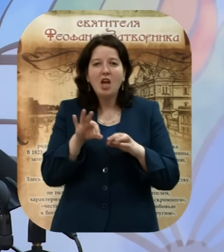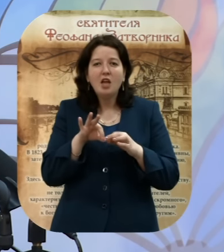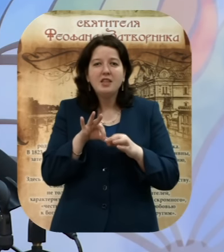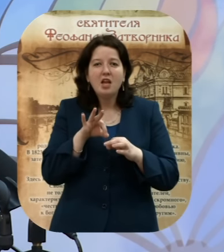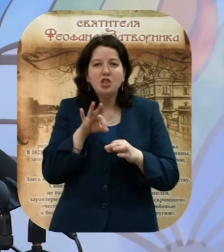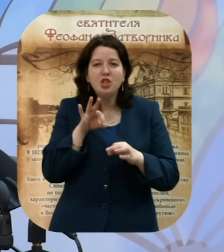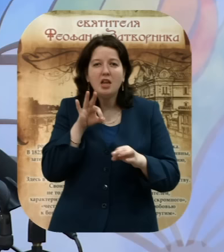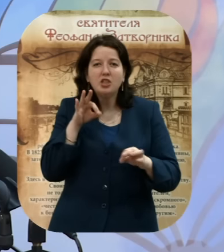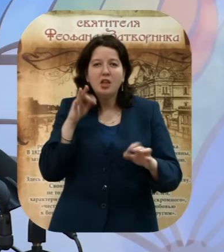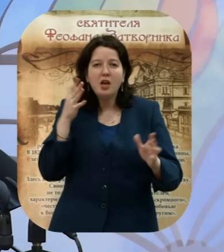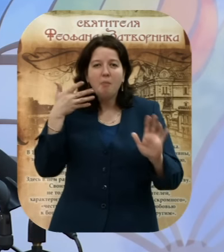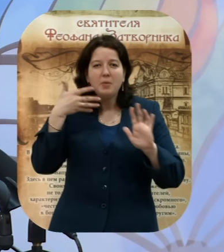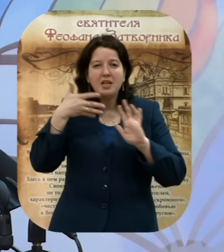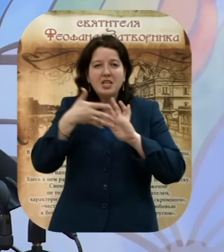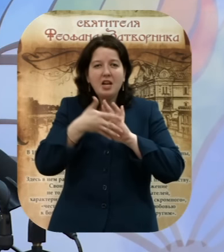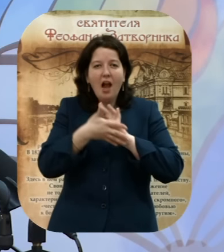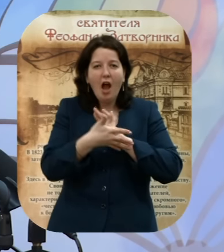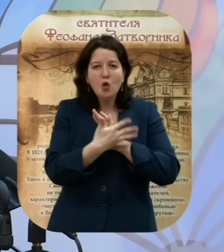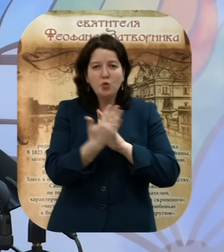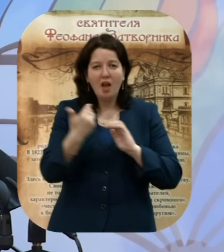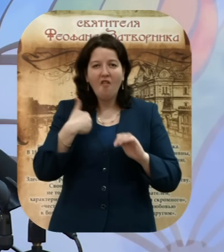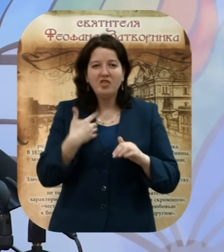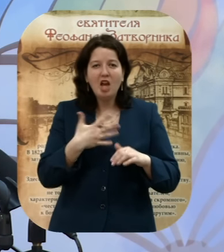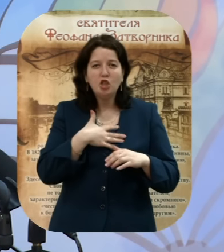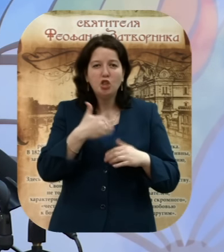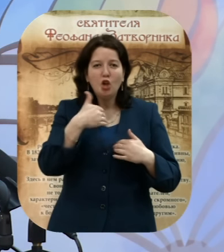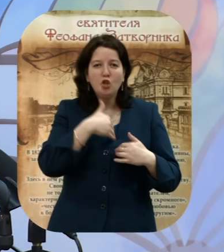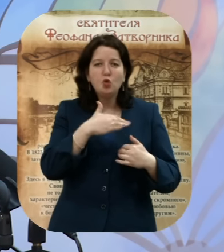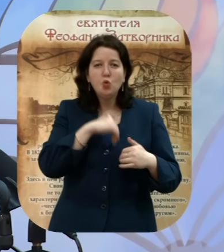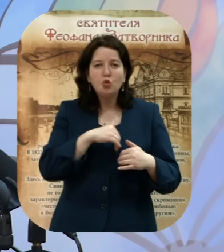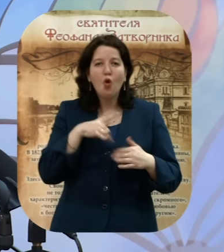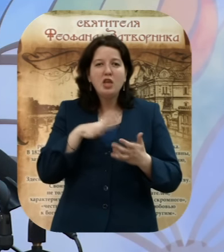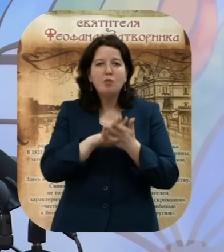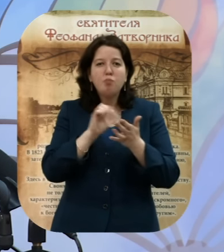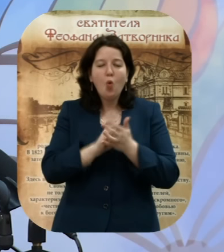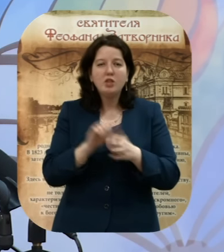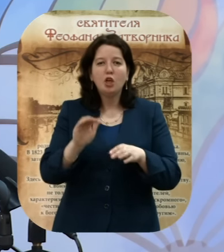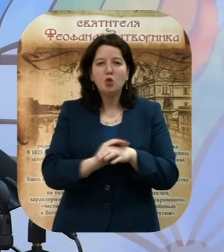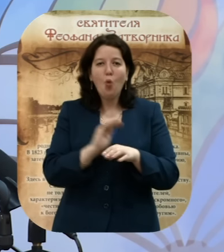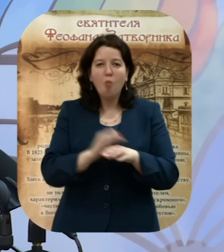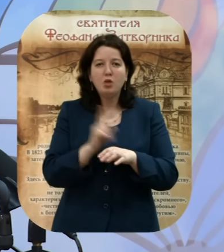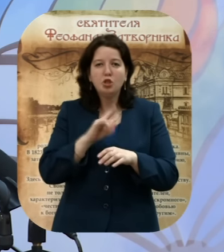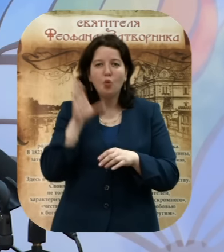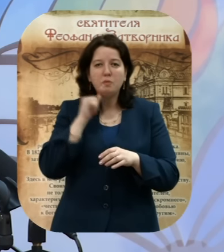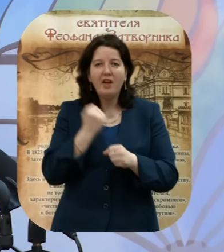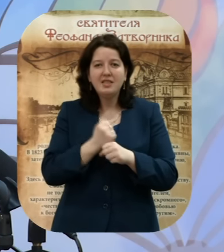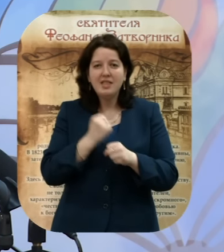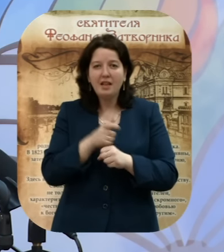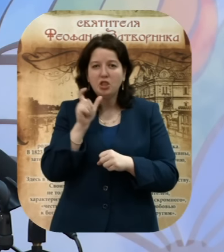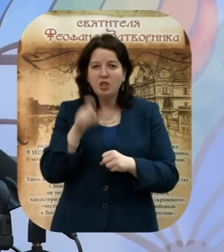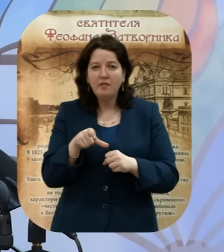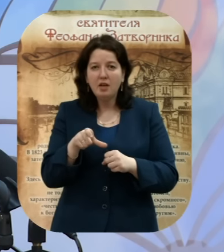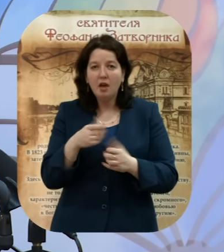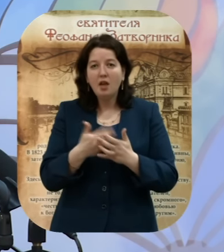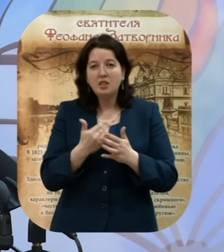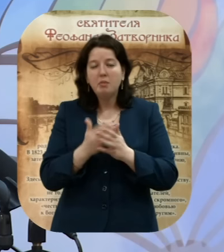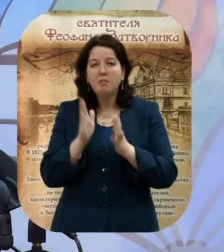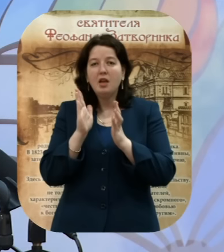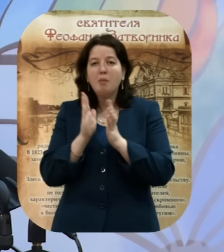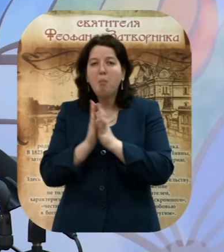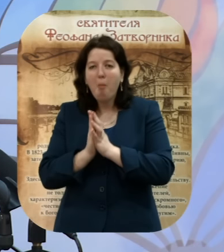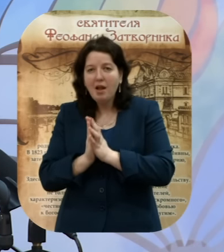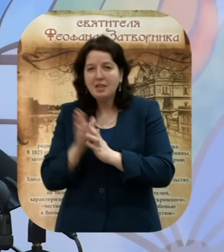тончайшие проникают это в нашу душу и портят даже то доброе, что мы делаем. Помолился человек, кажется, сходил в